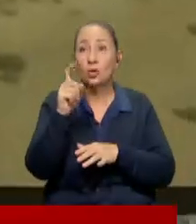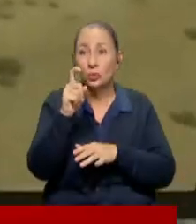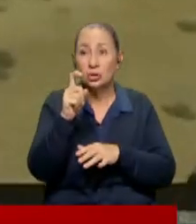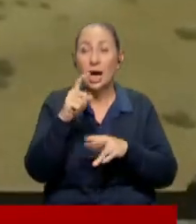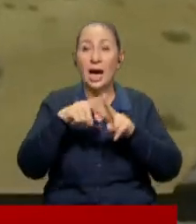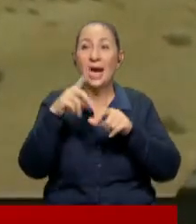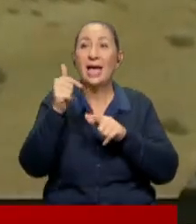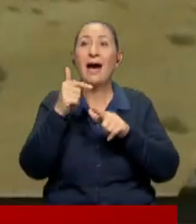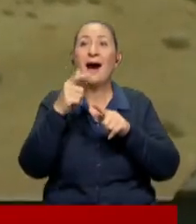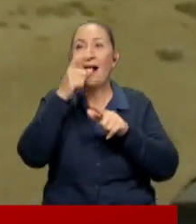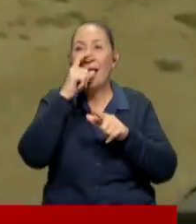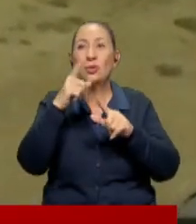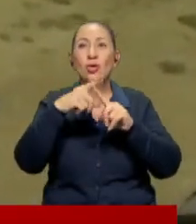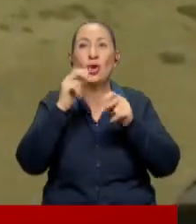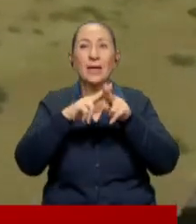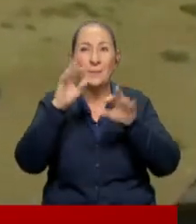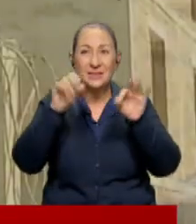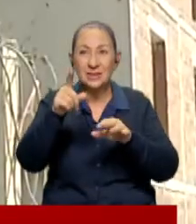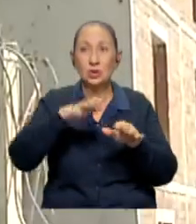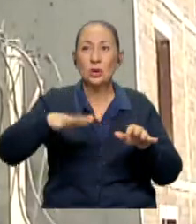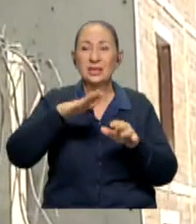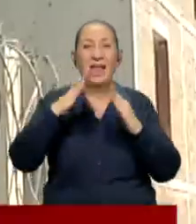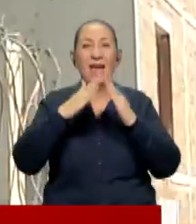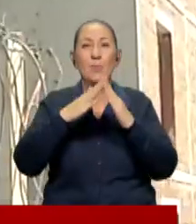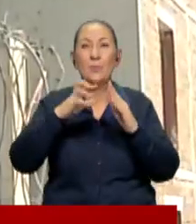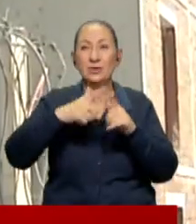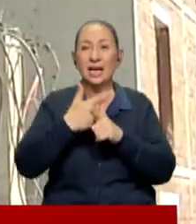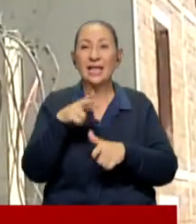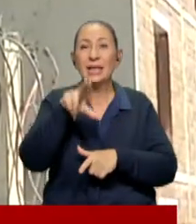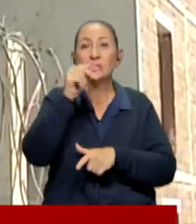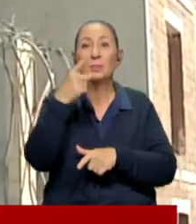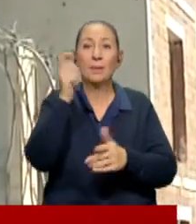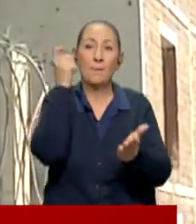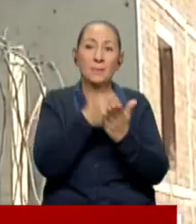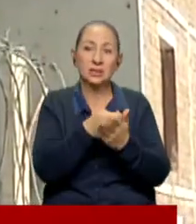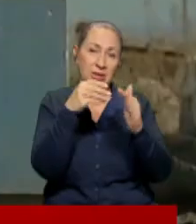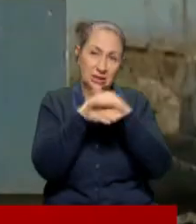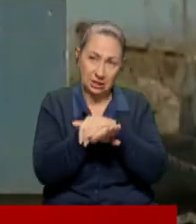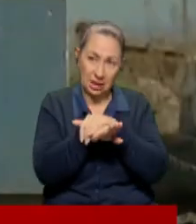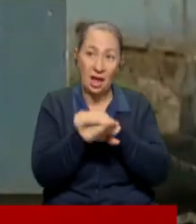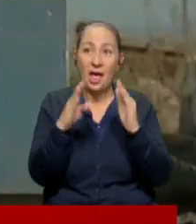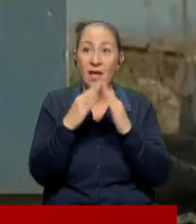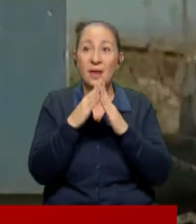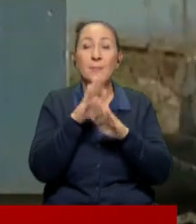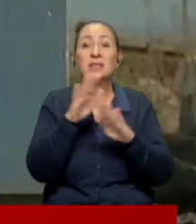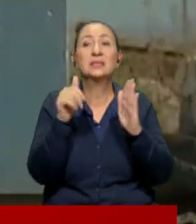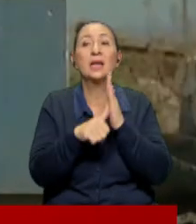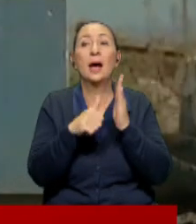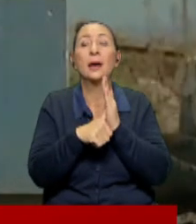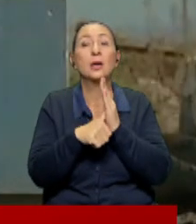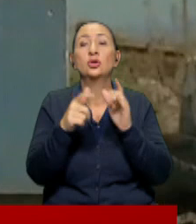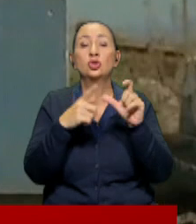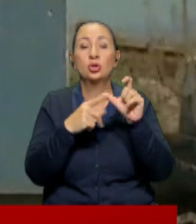2019'da Aliağa'da başlayan TOKİ'nin sosyal konut projesine 70 bin lira peşinat ödeyerek girdi. Evlerin bitiş tarihi